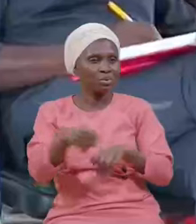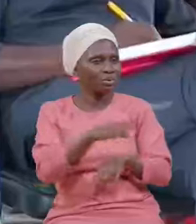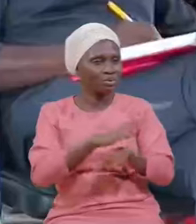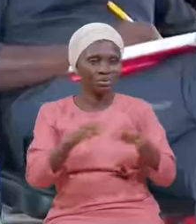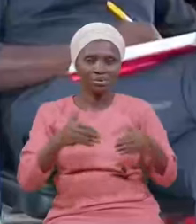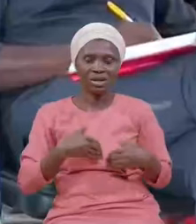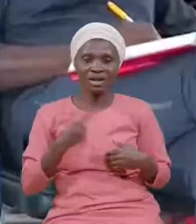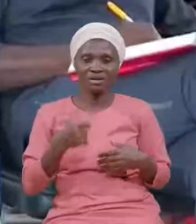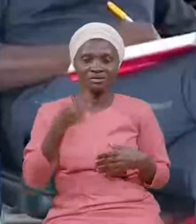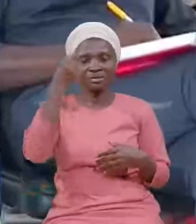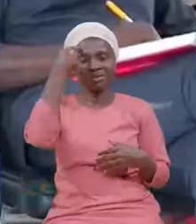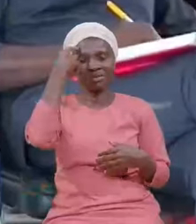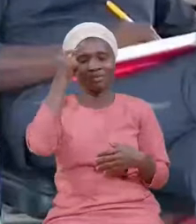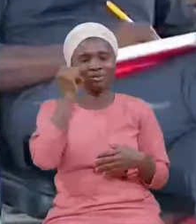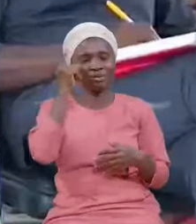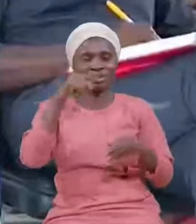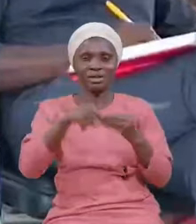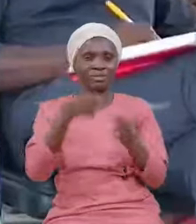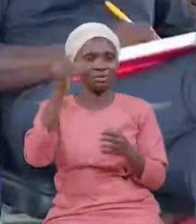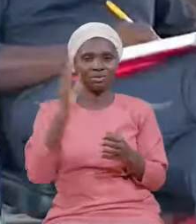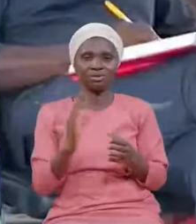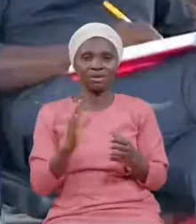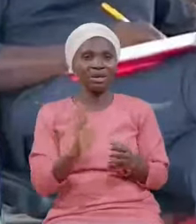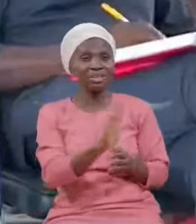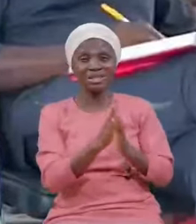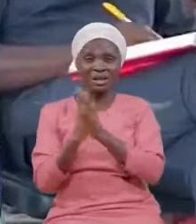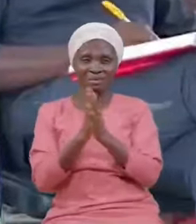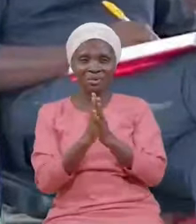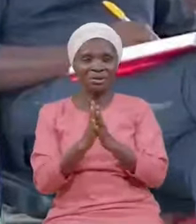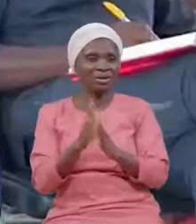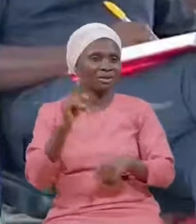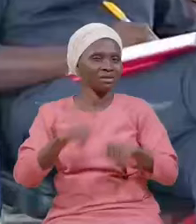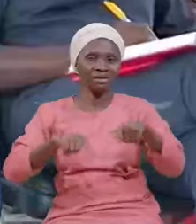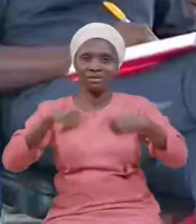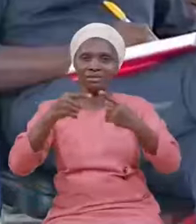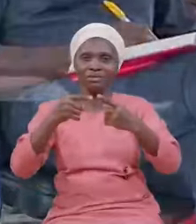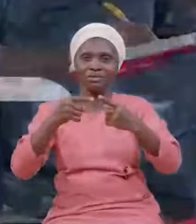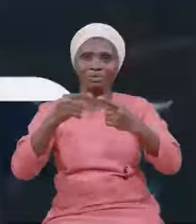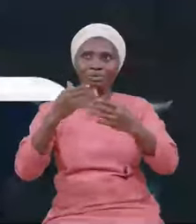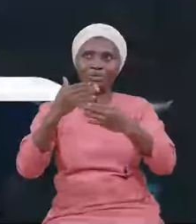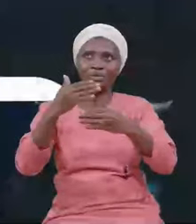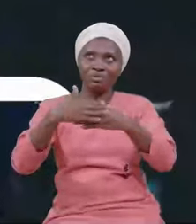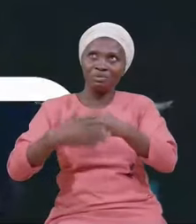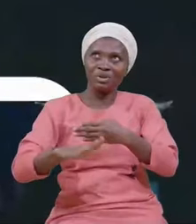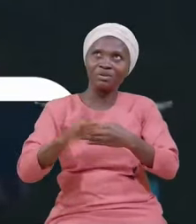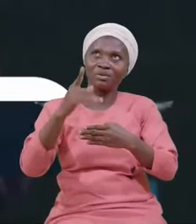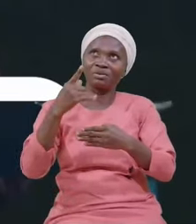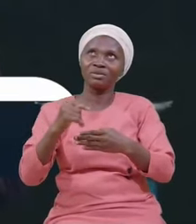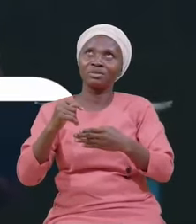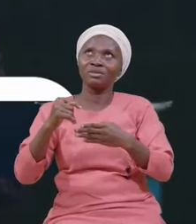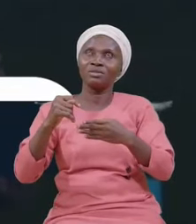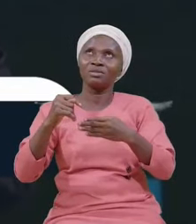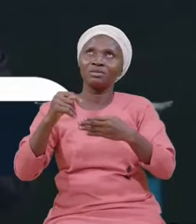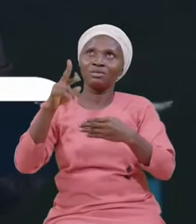prient et c'est comme si leur prière ne dépasse même pas la toiture, mais Christ est